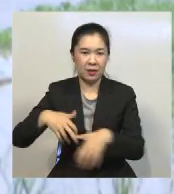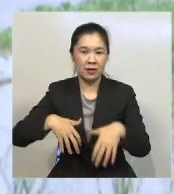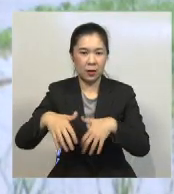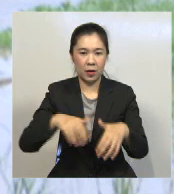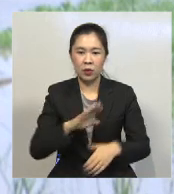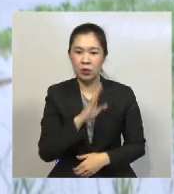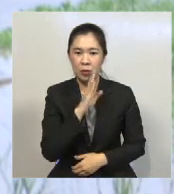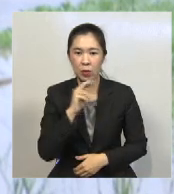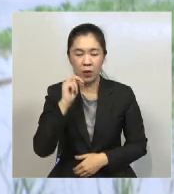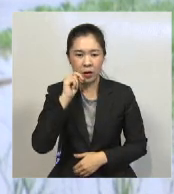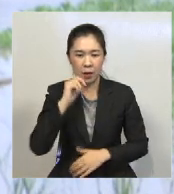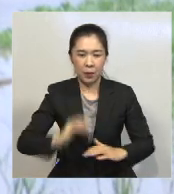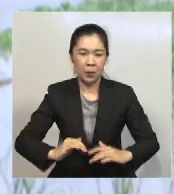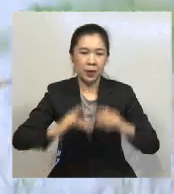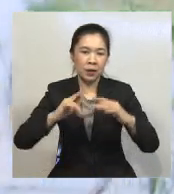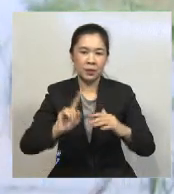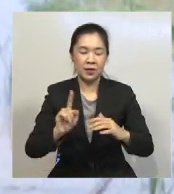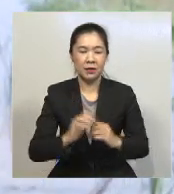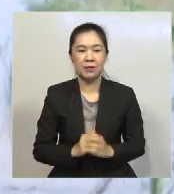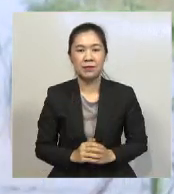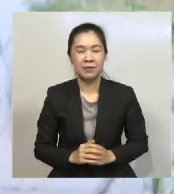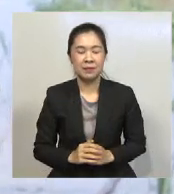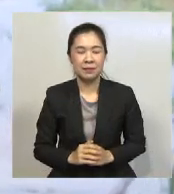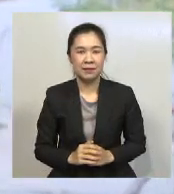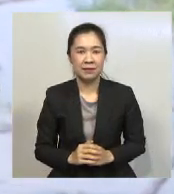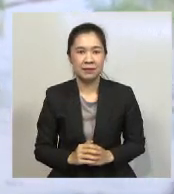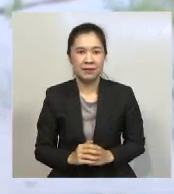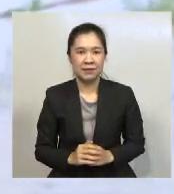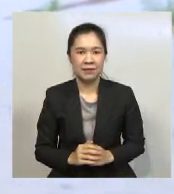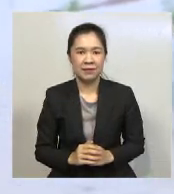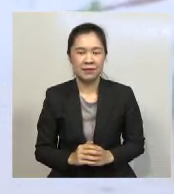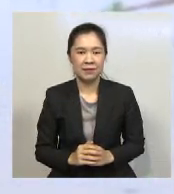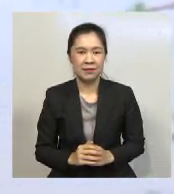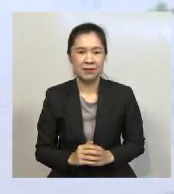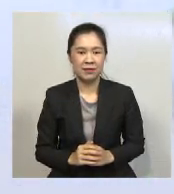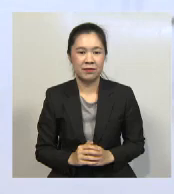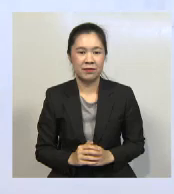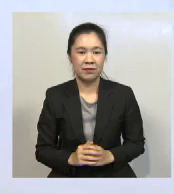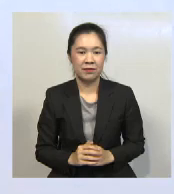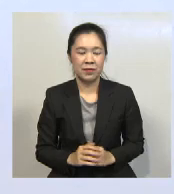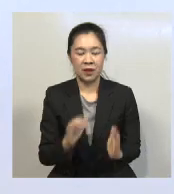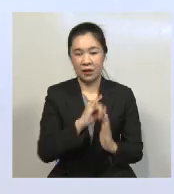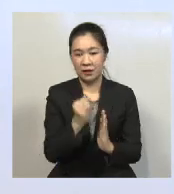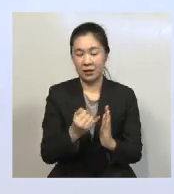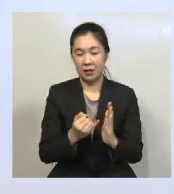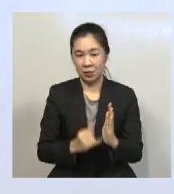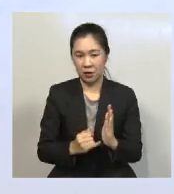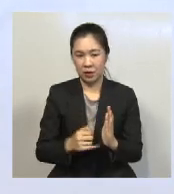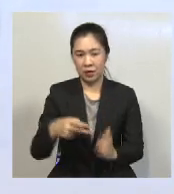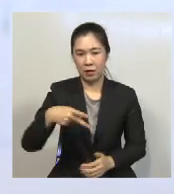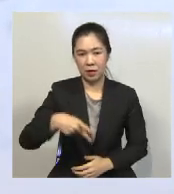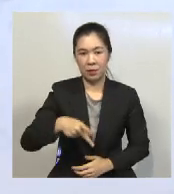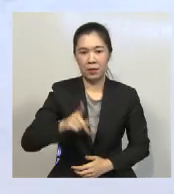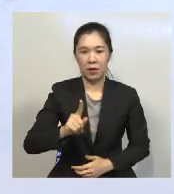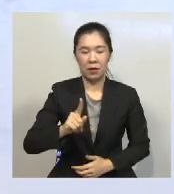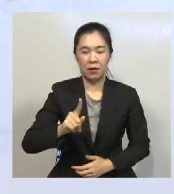มีน้ำเข้ามา ริมตลิ่งส่วนใหญ่นะครับก็ได้ให้ทางโดยทางจังหวัดนะครับกับทางปภแล้วท